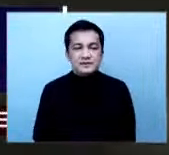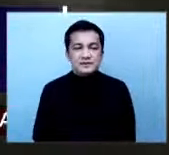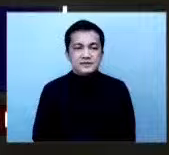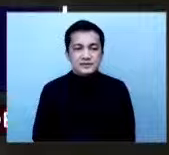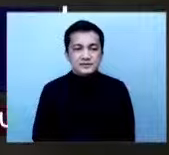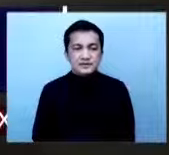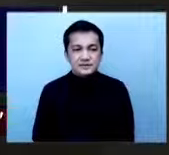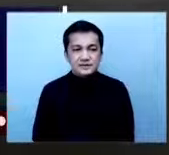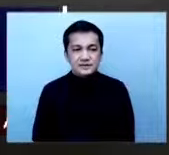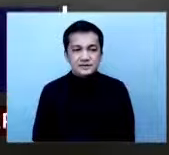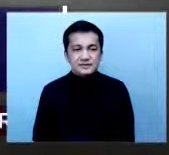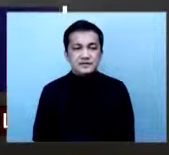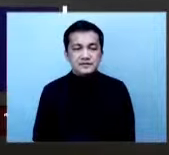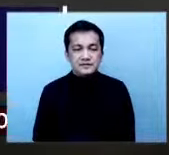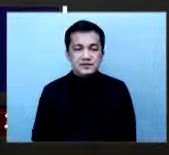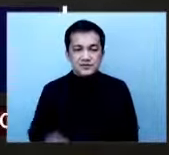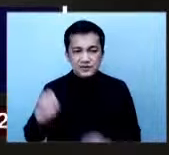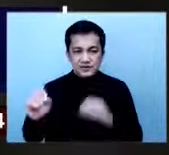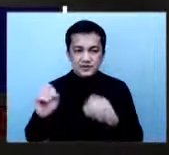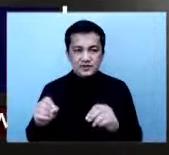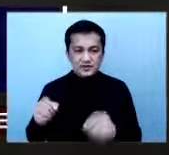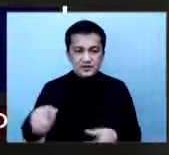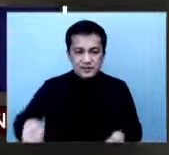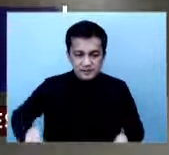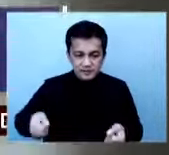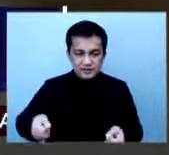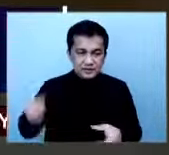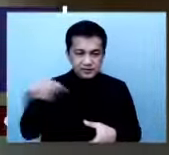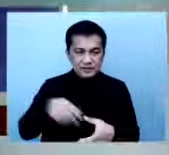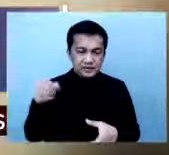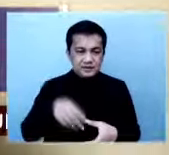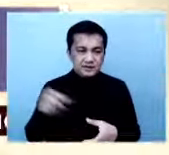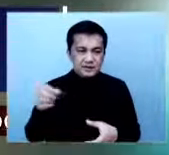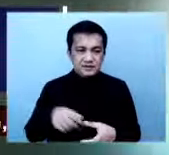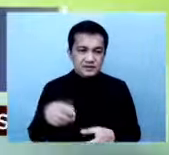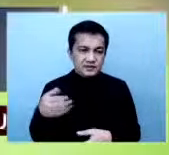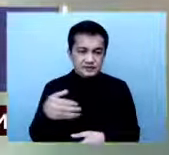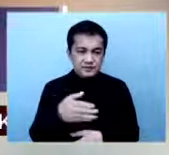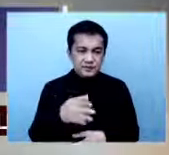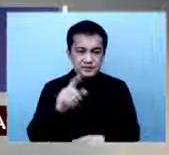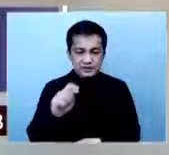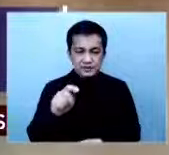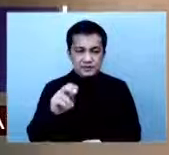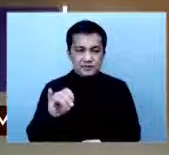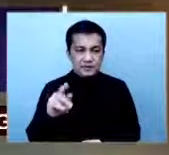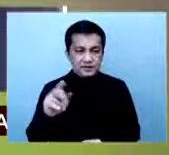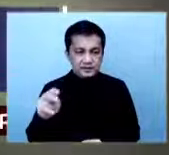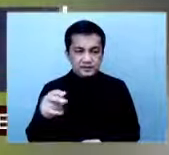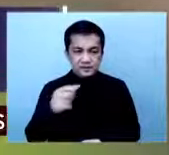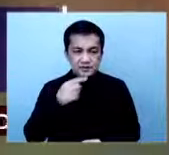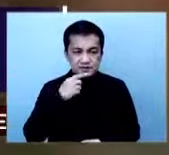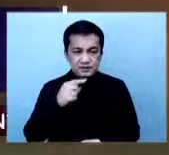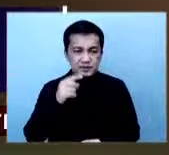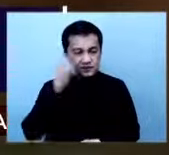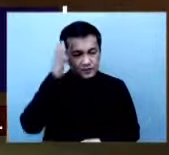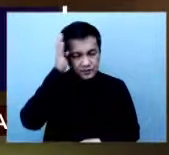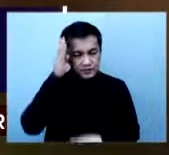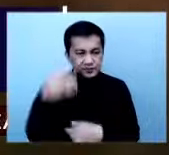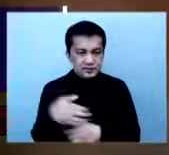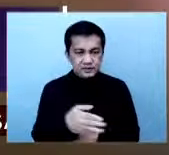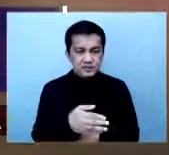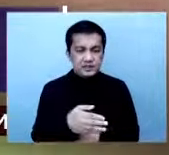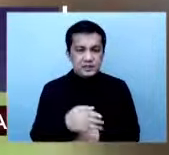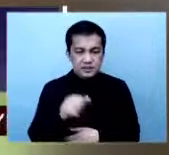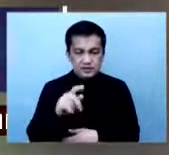residente kanya-kanya silang bitbit ng palangga ng lagayan ng mga isdang tamban ayon sa Bureau of fisheries and aquatic